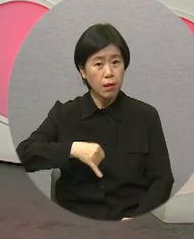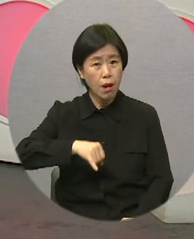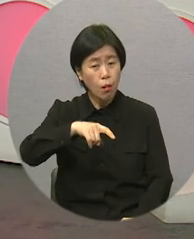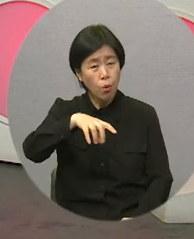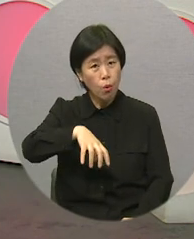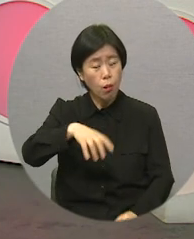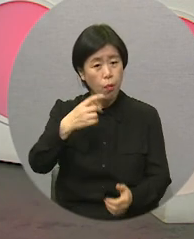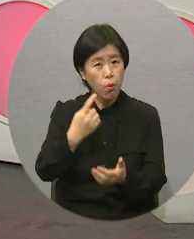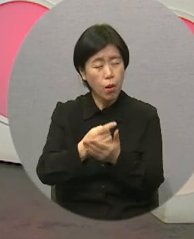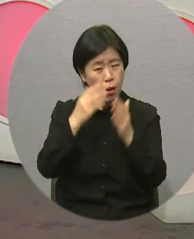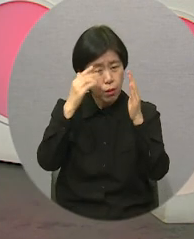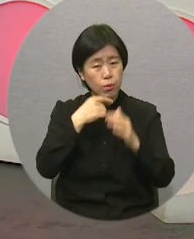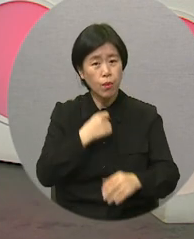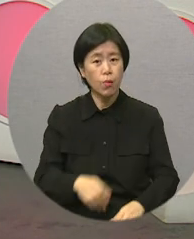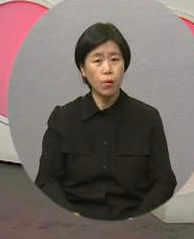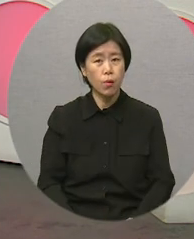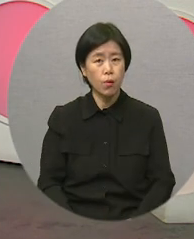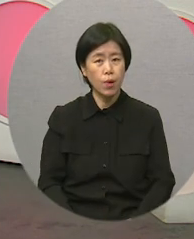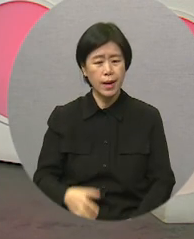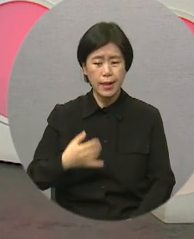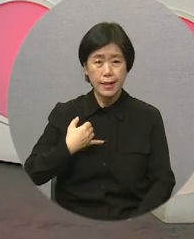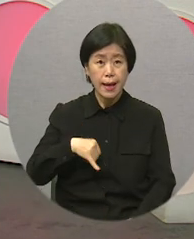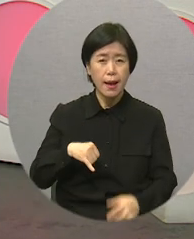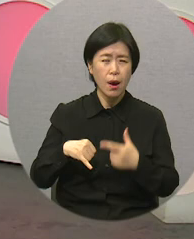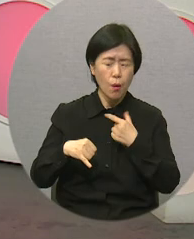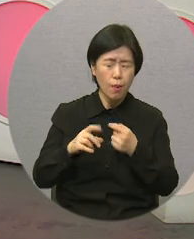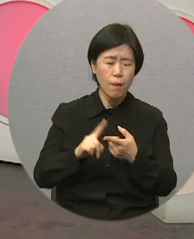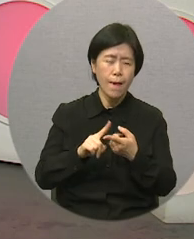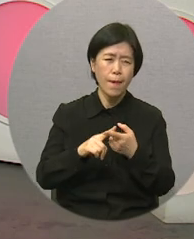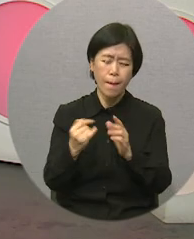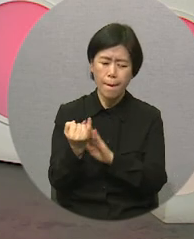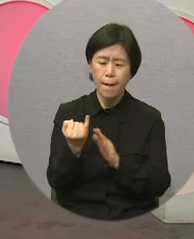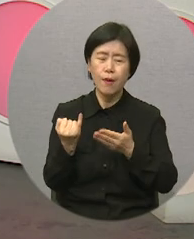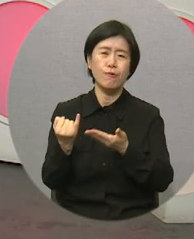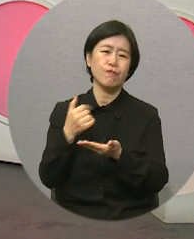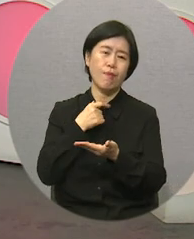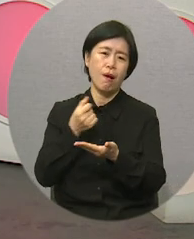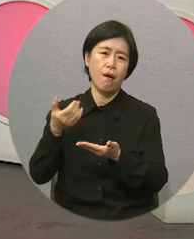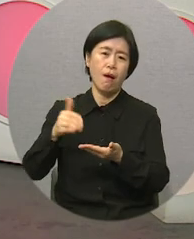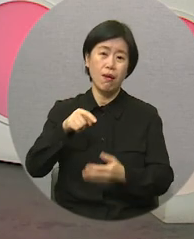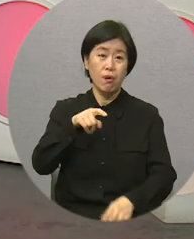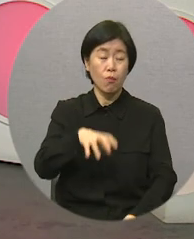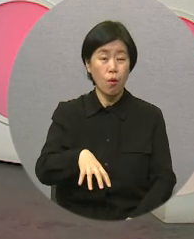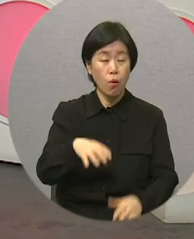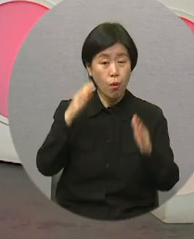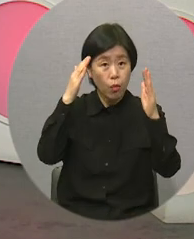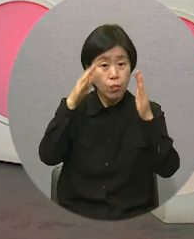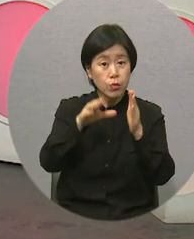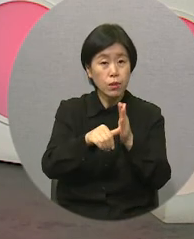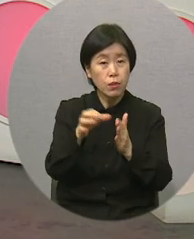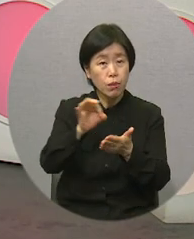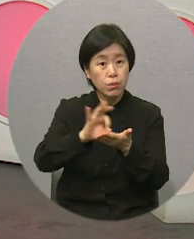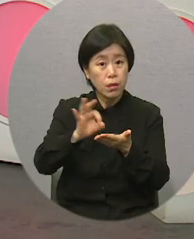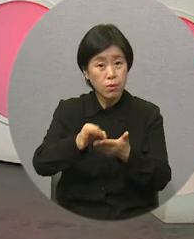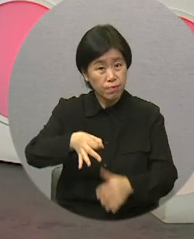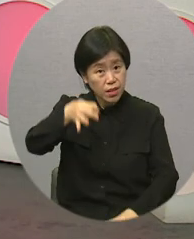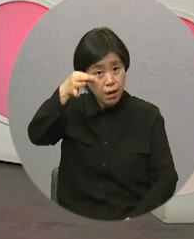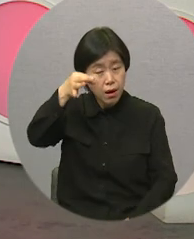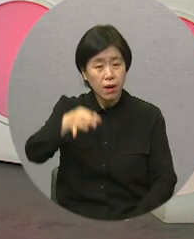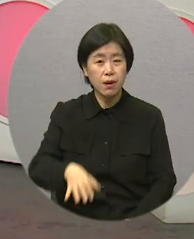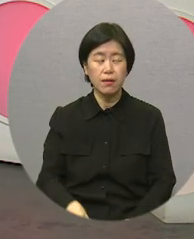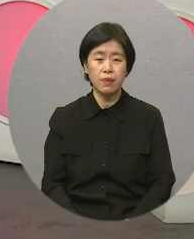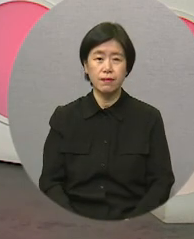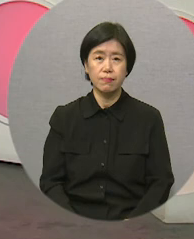싶다네요. 나도 딸하고 싶다는 거다 해주고 싶은데 비쌀까 봐 걱정이 돼서요. 여기 많이